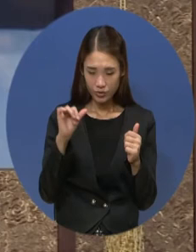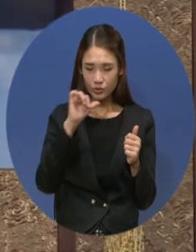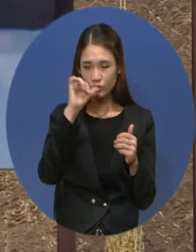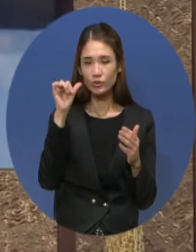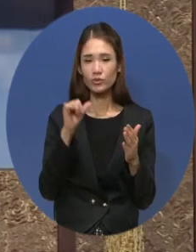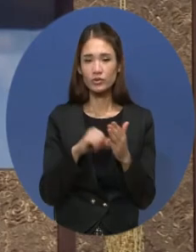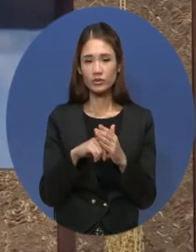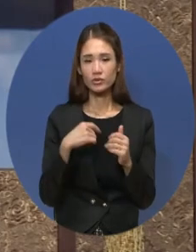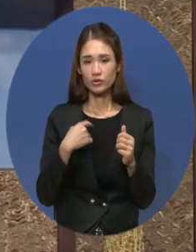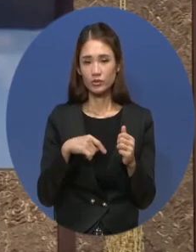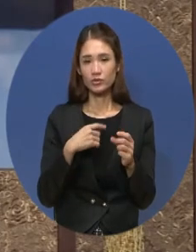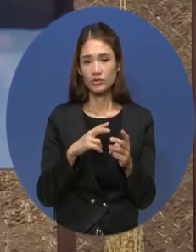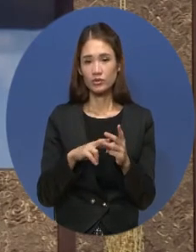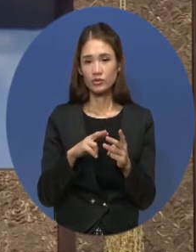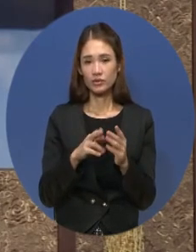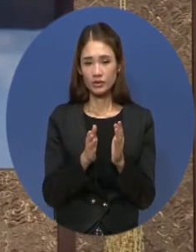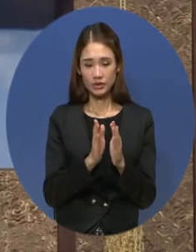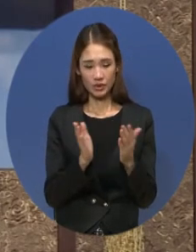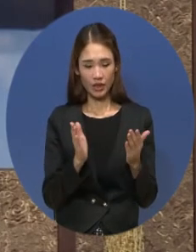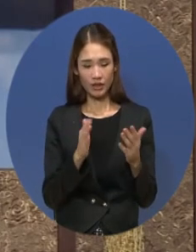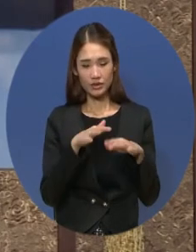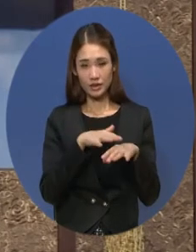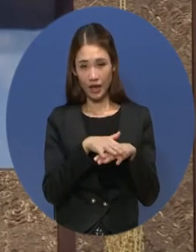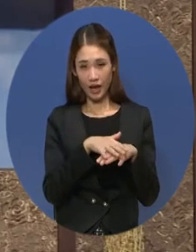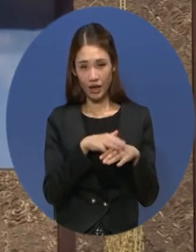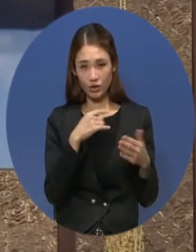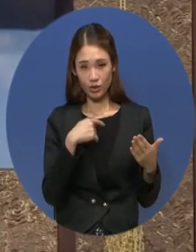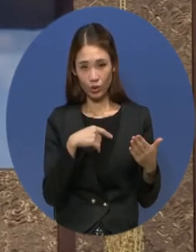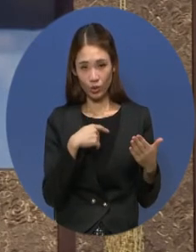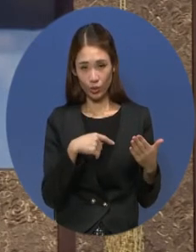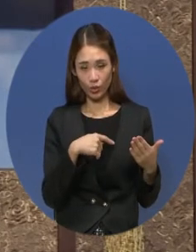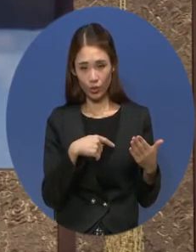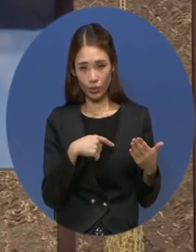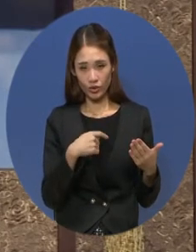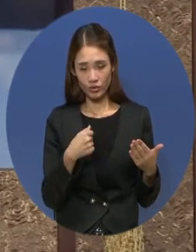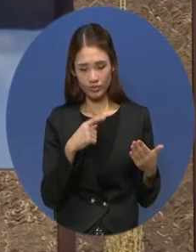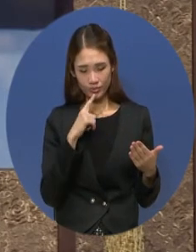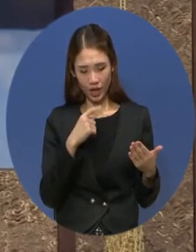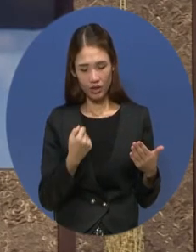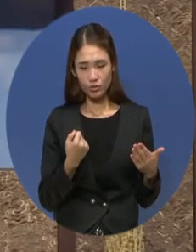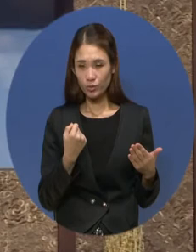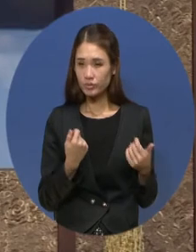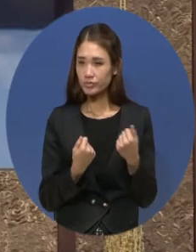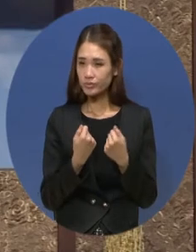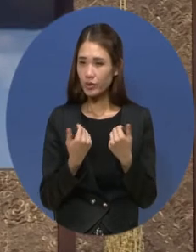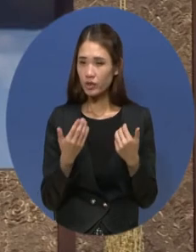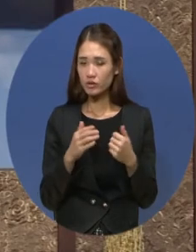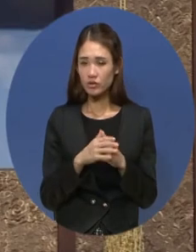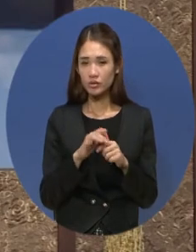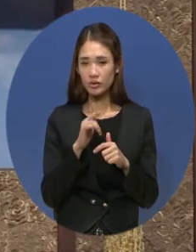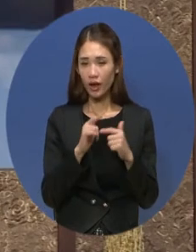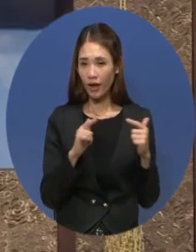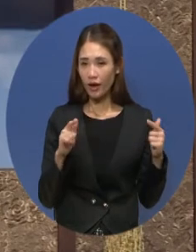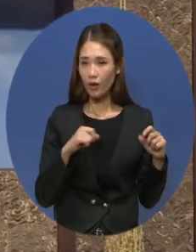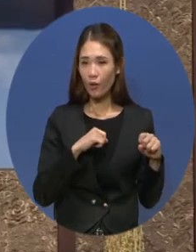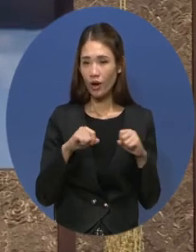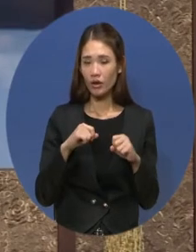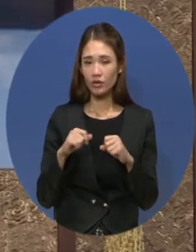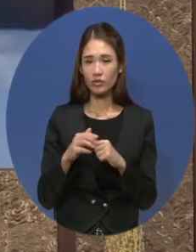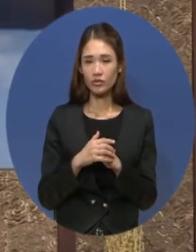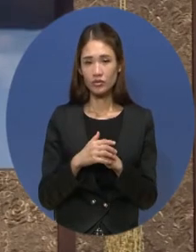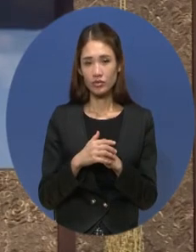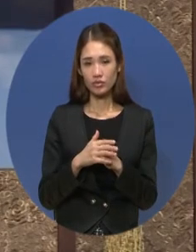으 책 교육 체계 내에서 교육을 하게 하기 좀 그렇지만 어떤 다양한 활동이 라든가 이런 것을 통해서